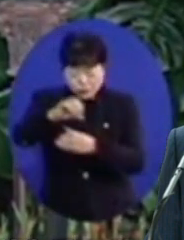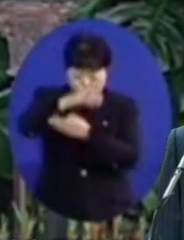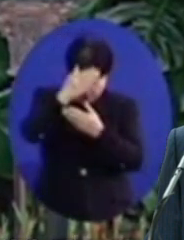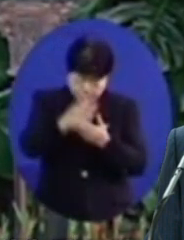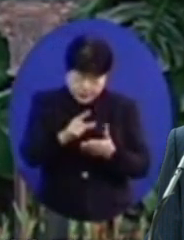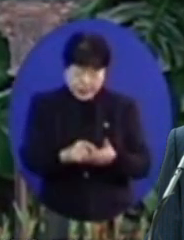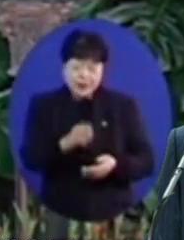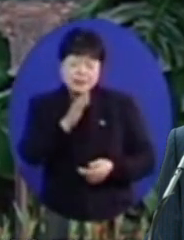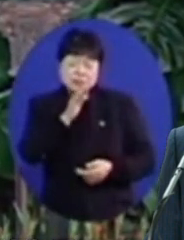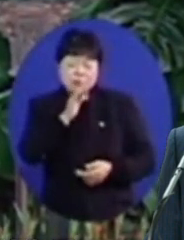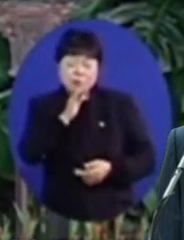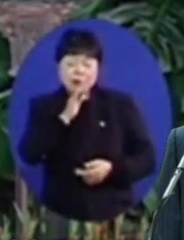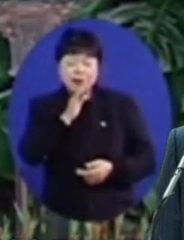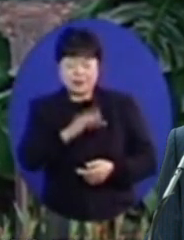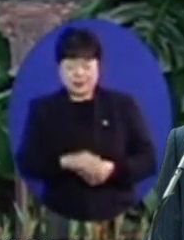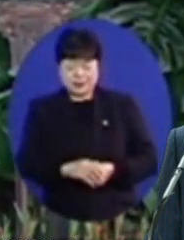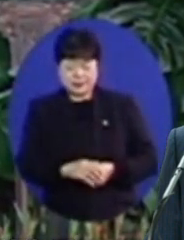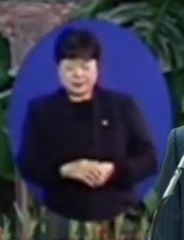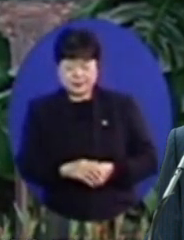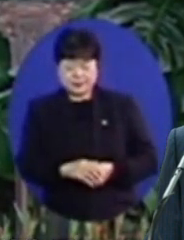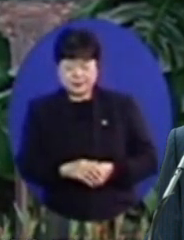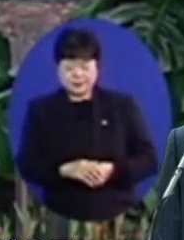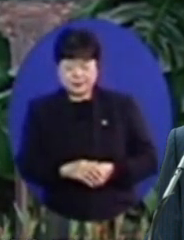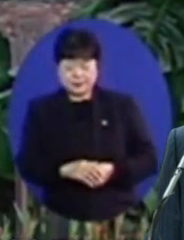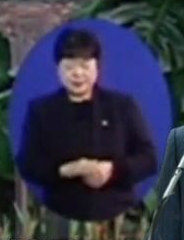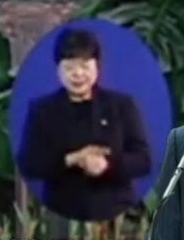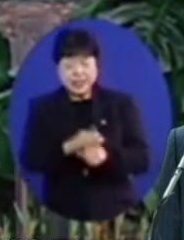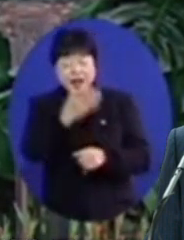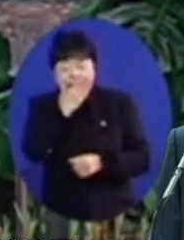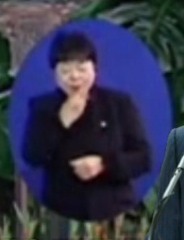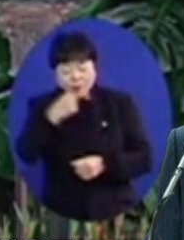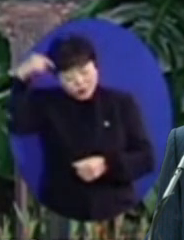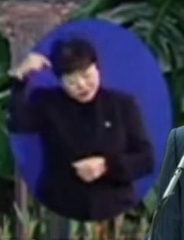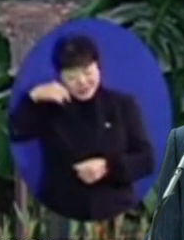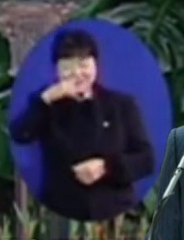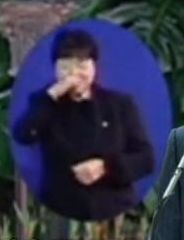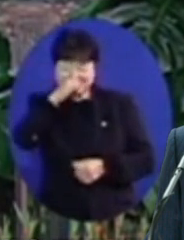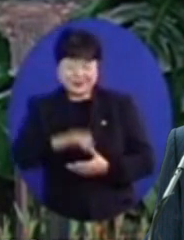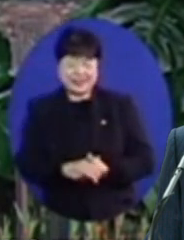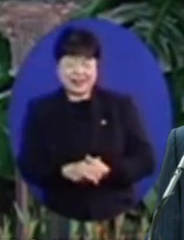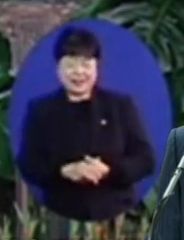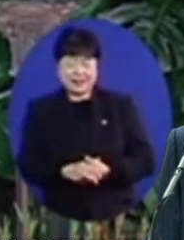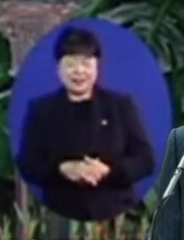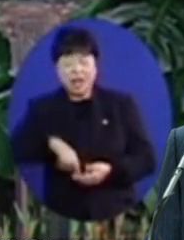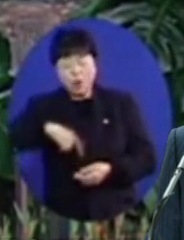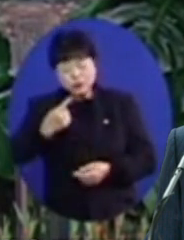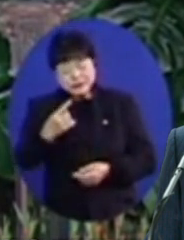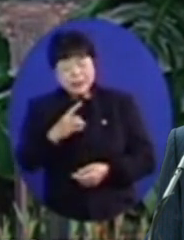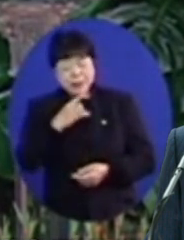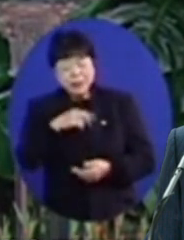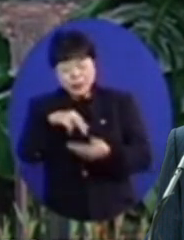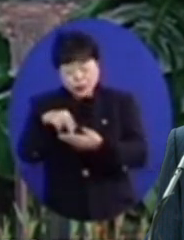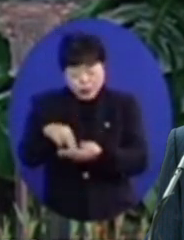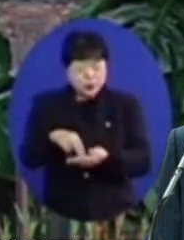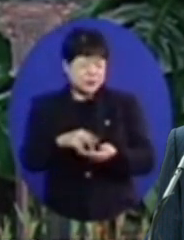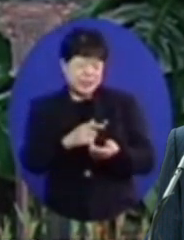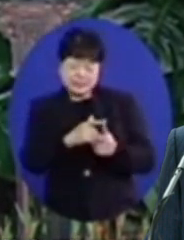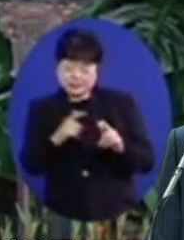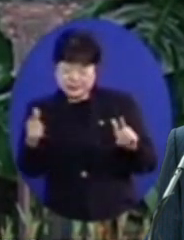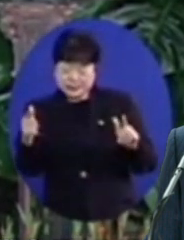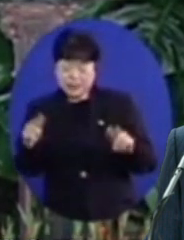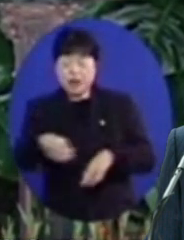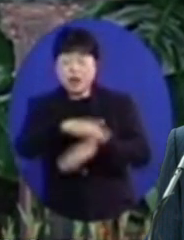때 참 사랑과 행복을 느낄 수가 있습니다 나 혼자만 외롭고 고독하지 않습니다